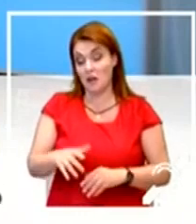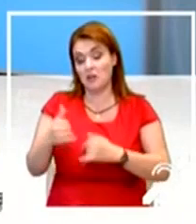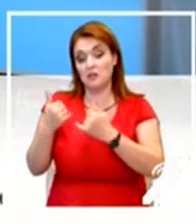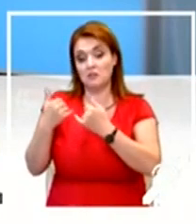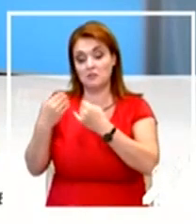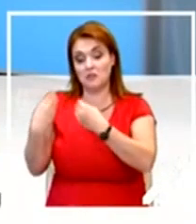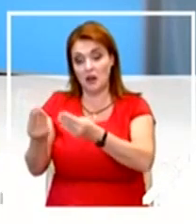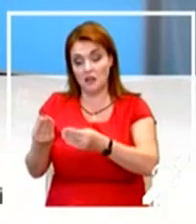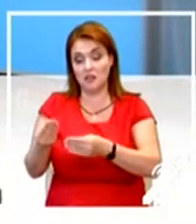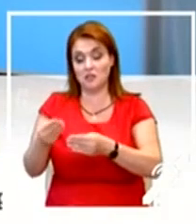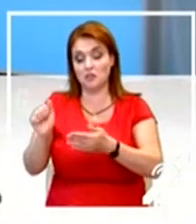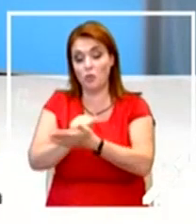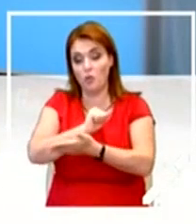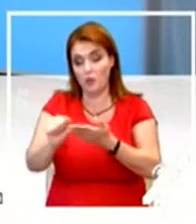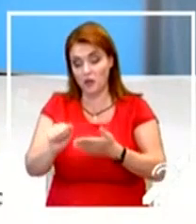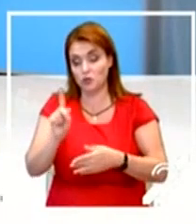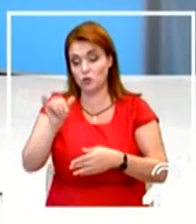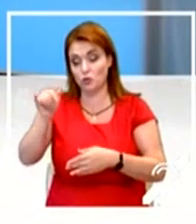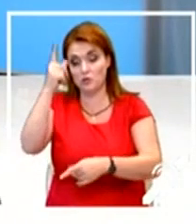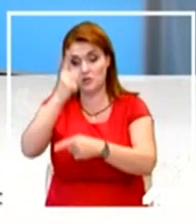se comunice motivele. Jurnalista